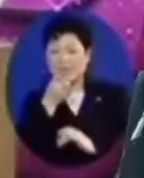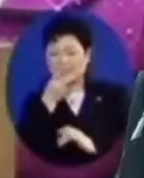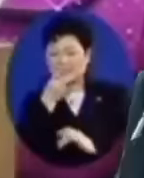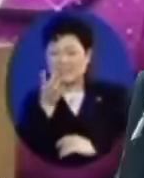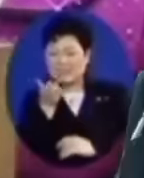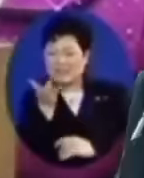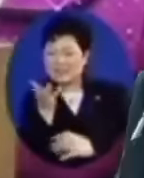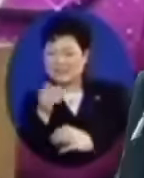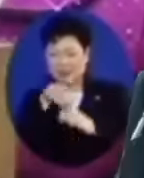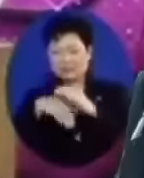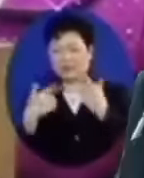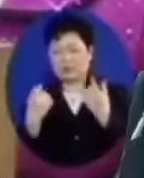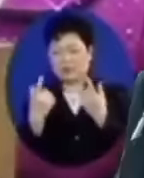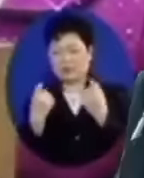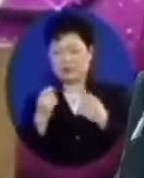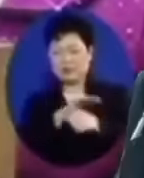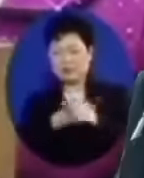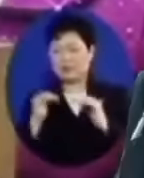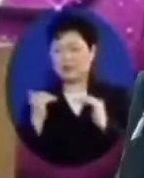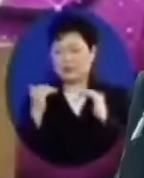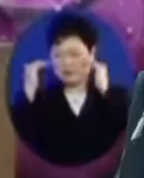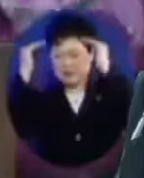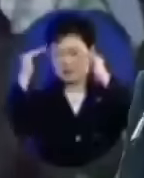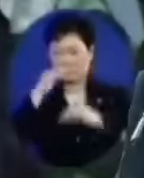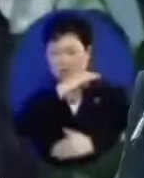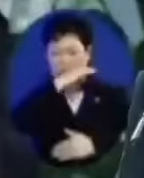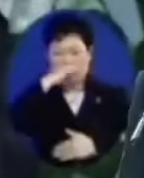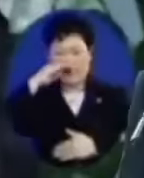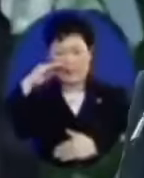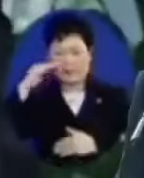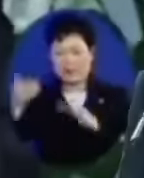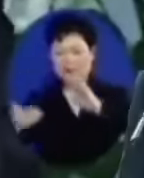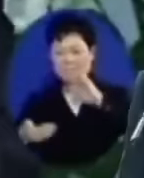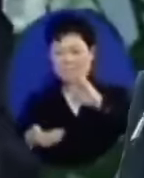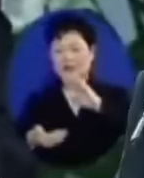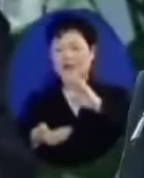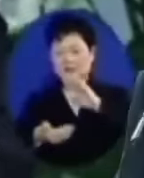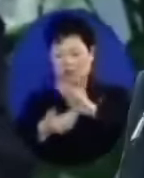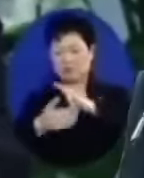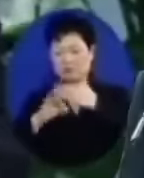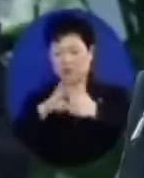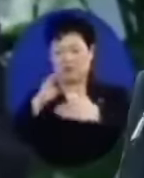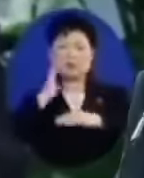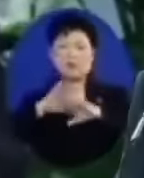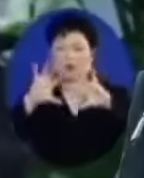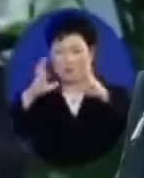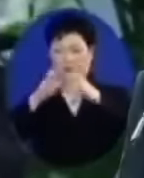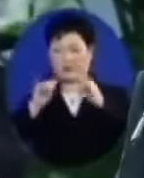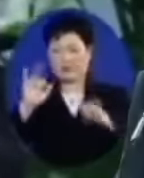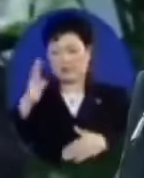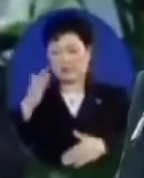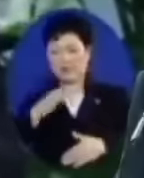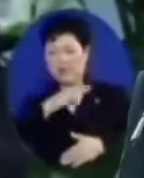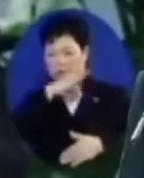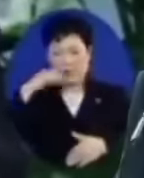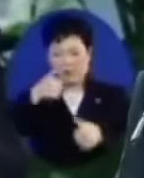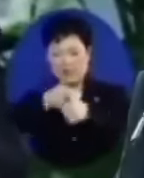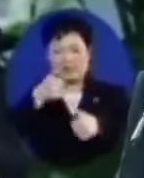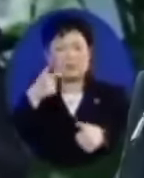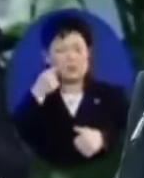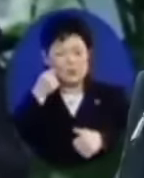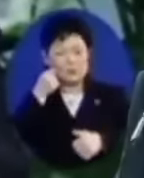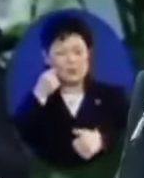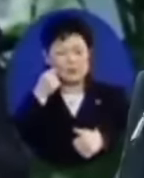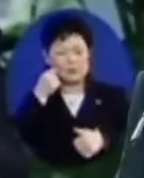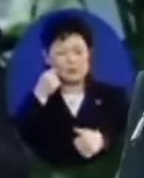것입니다. 이것이 잘 자라서 올바르게 익으면 천국 백성이 되고 올바르게 익지 못하면 썩어져 버리고